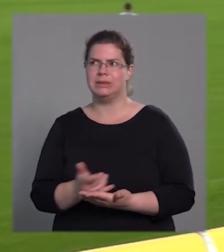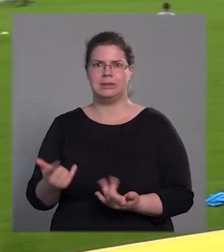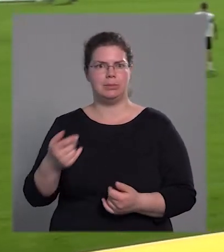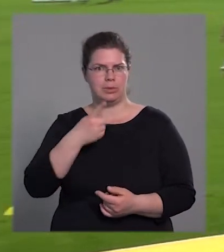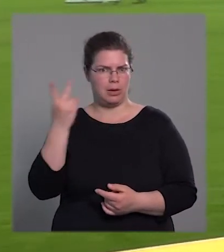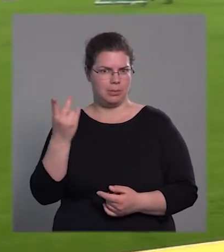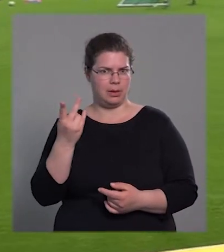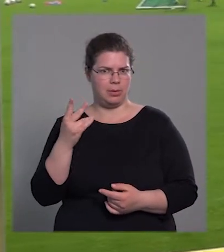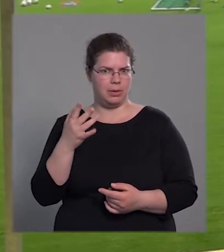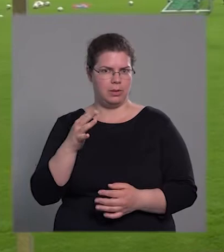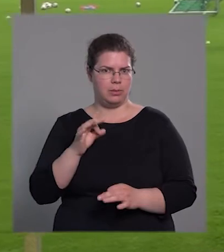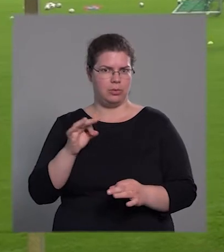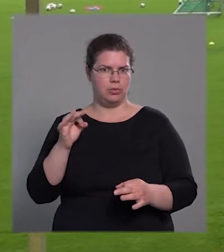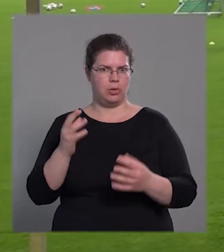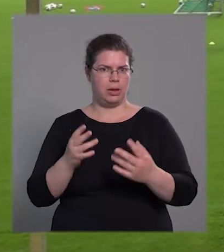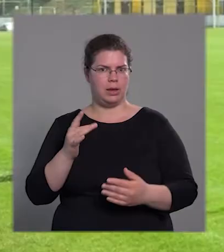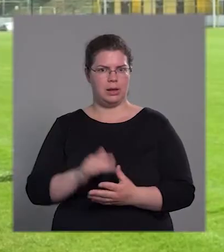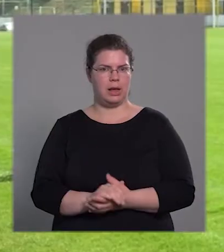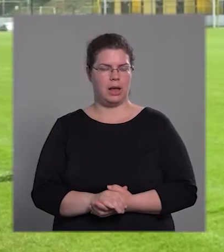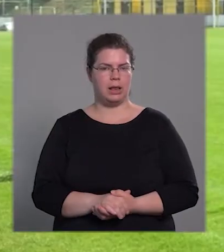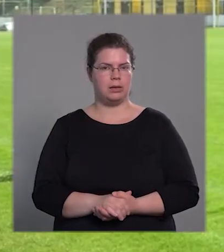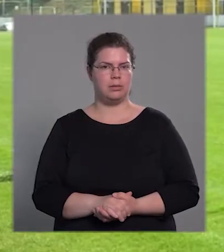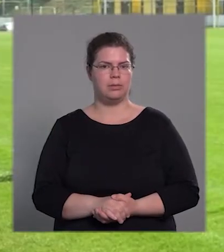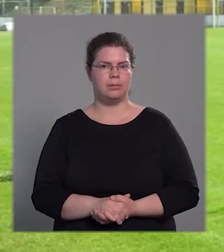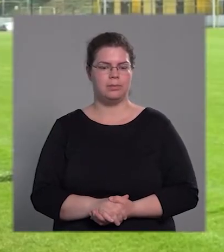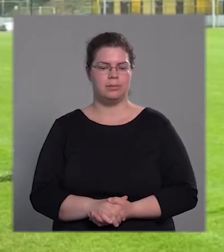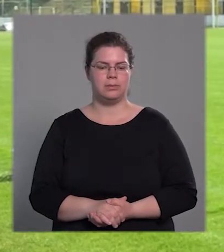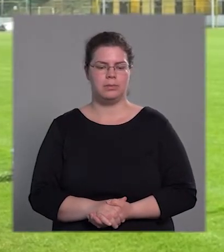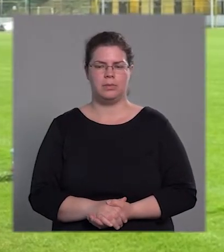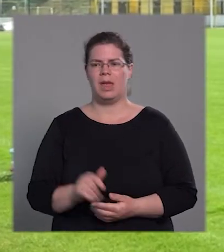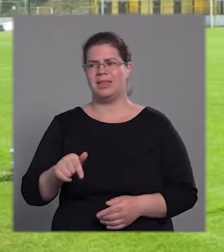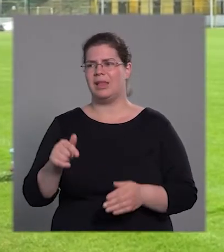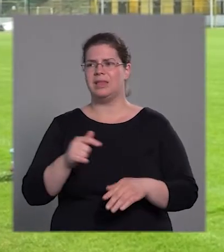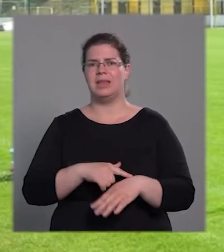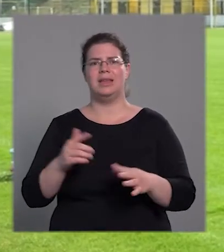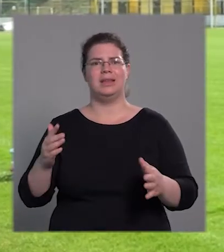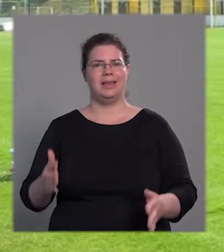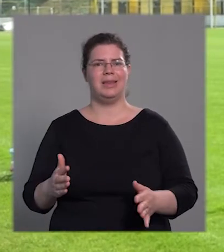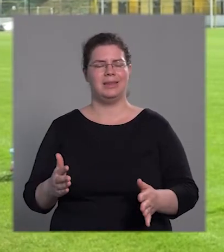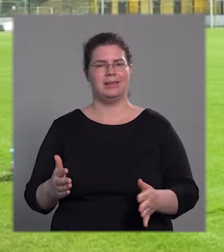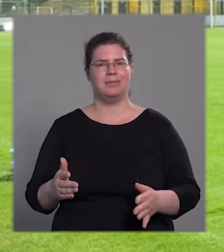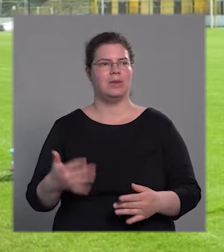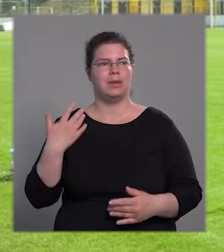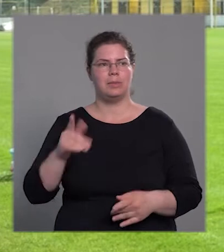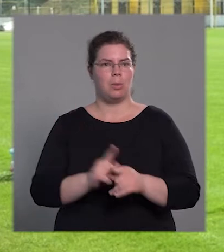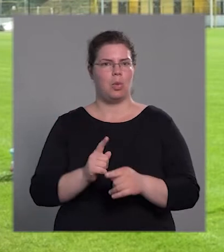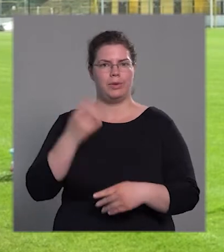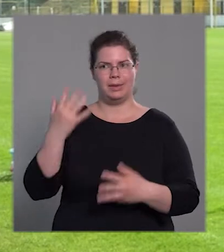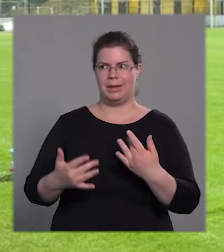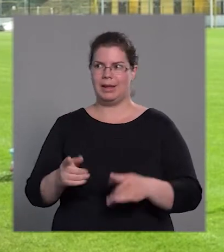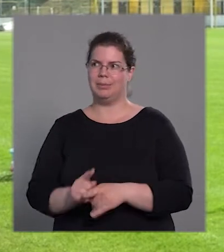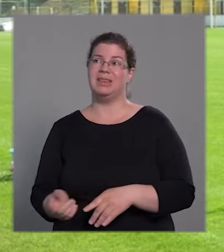nem is nagyon jól értékelhető, ugye? Én ezt az idényt nem tudom úgy értékelni, mint az